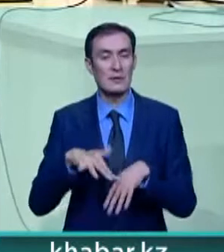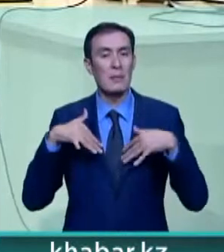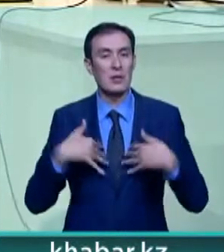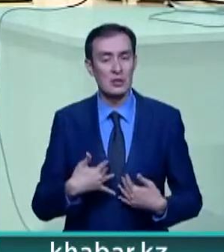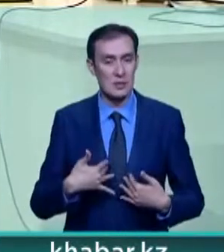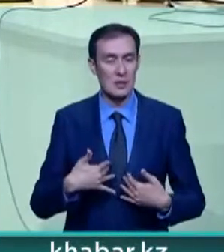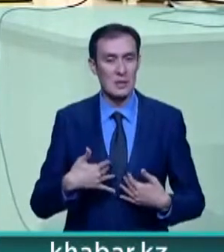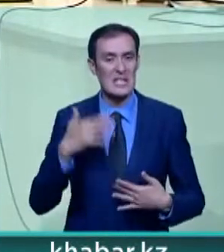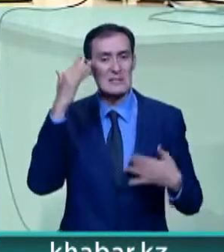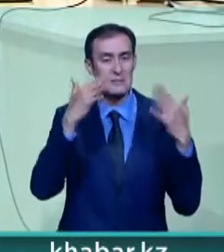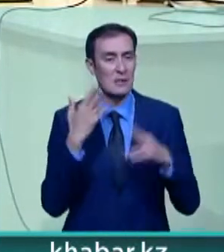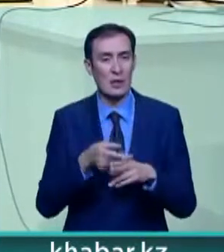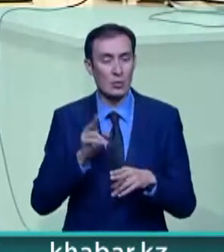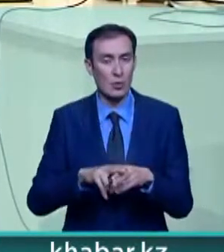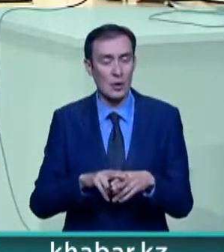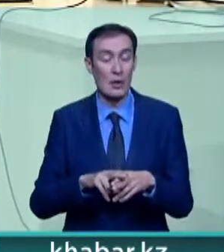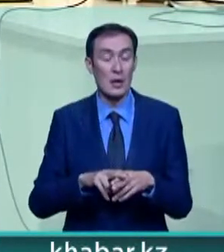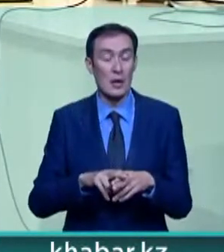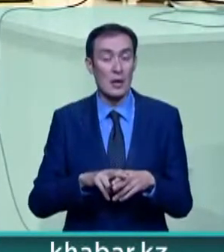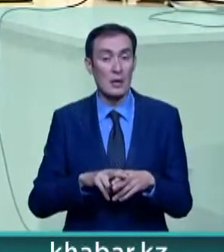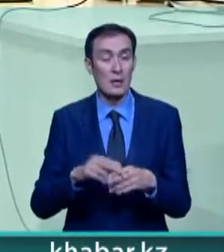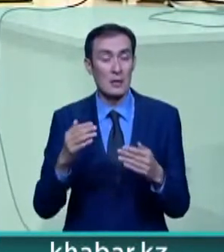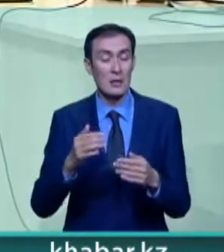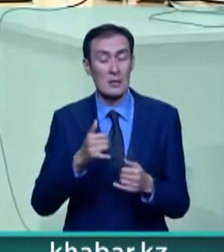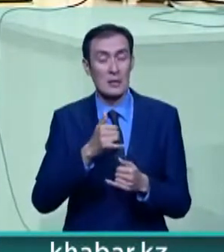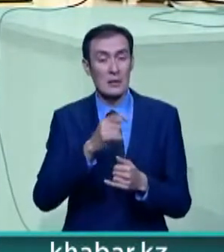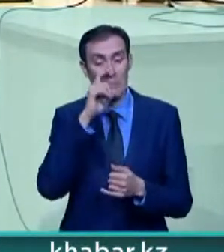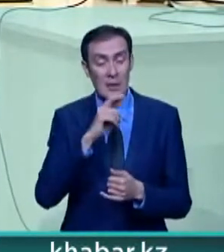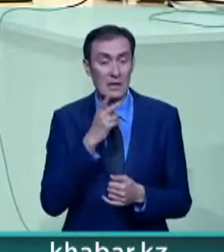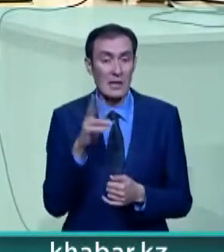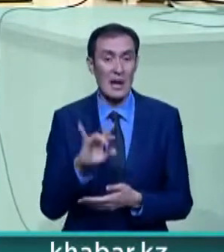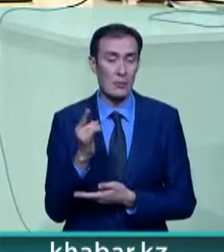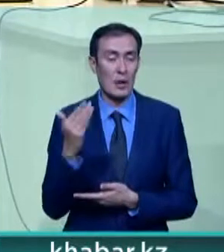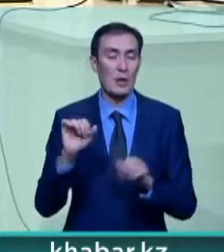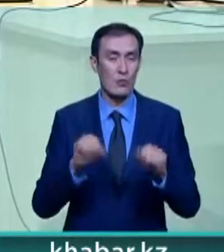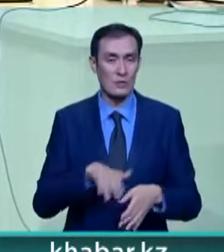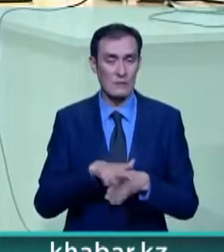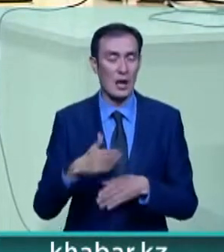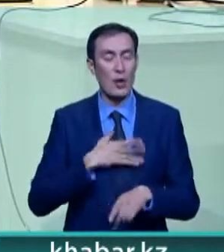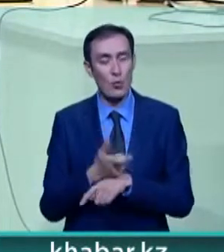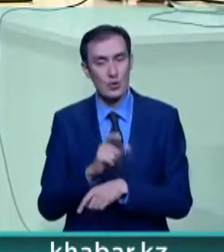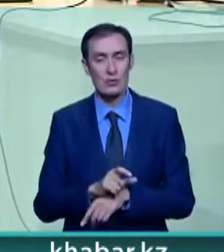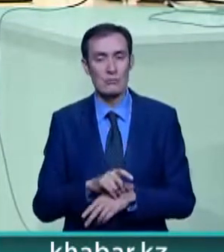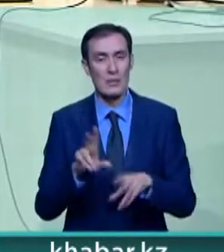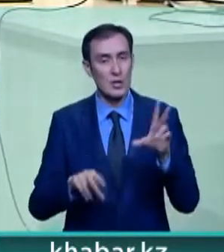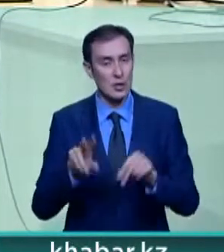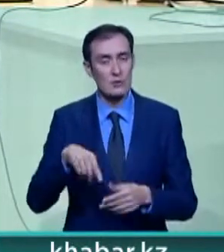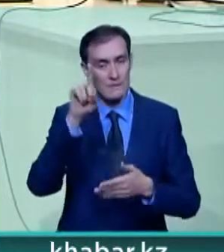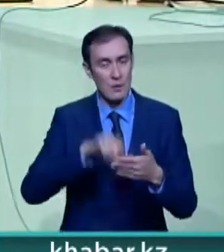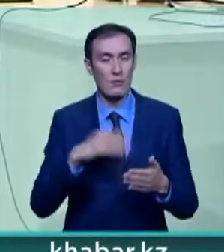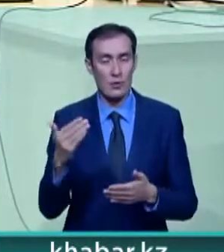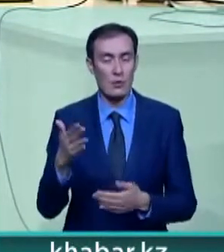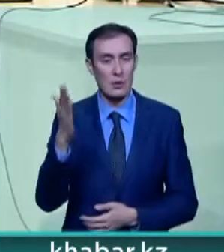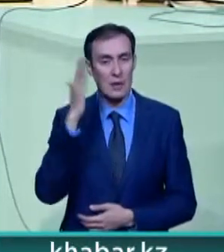драматические вещи, те, которые не совсем по плечу, непонятны ребенку, она это может сделать. Я очень сильно верю в ее этот